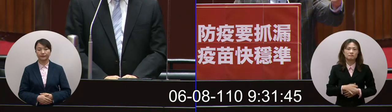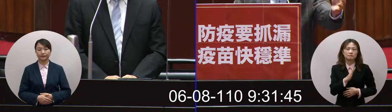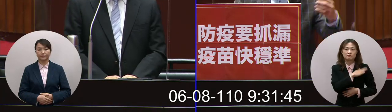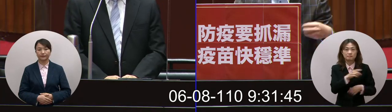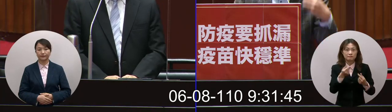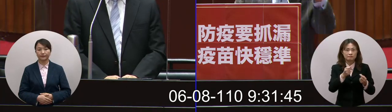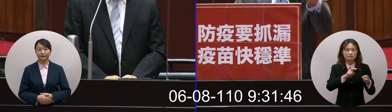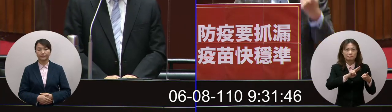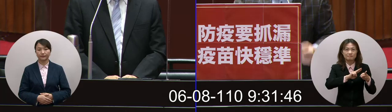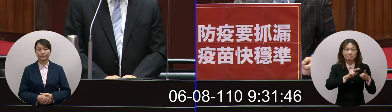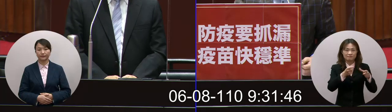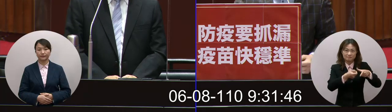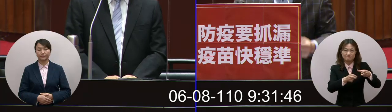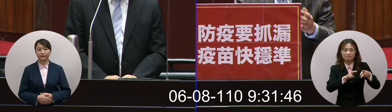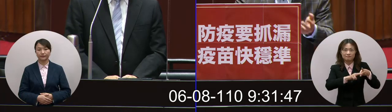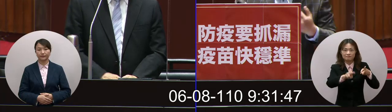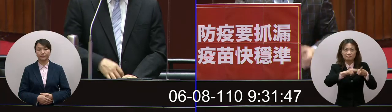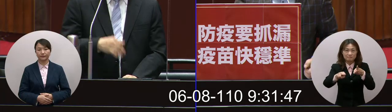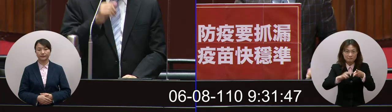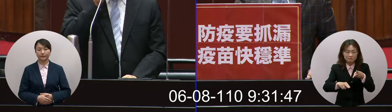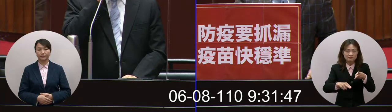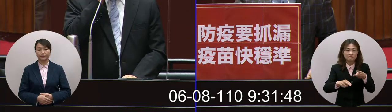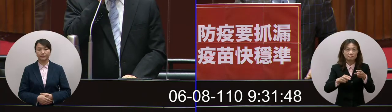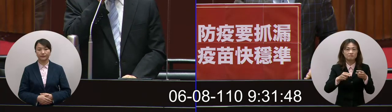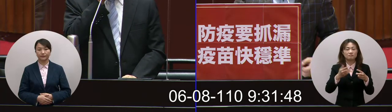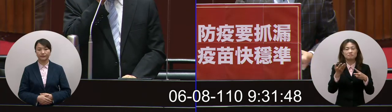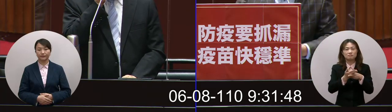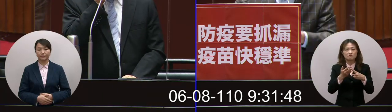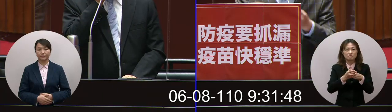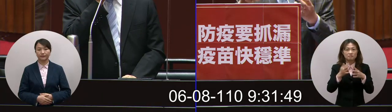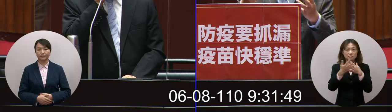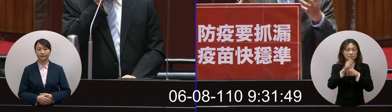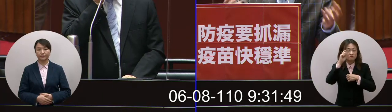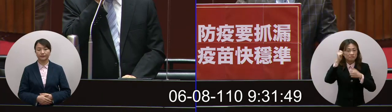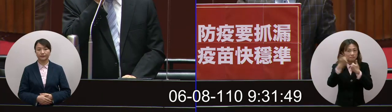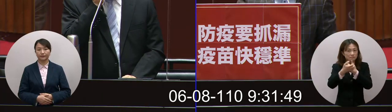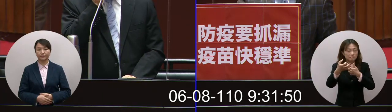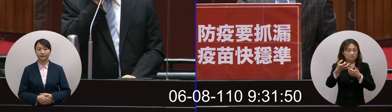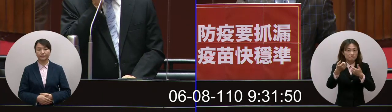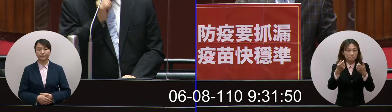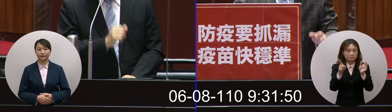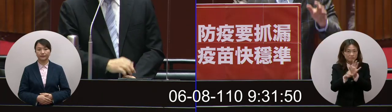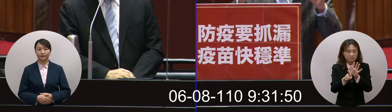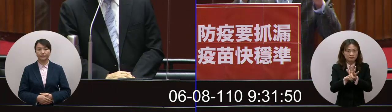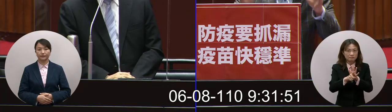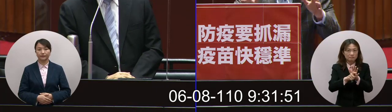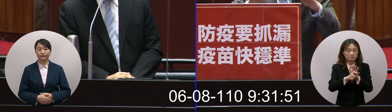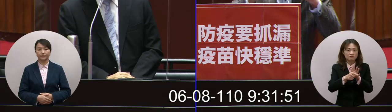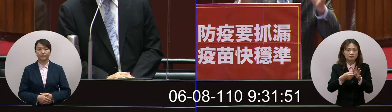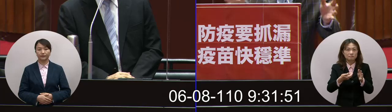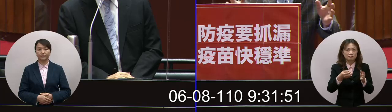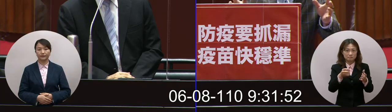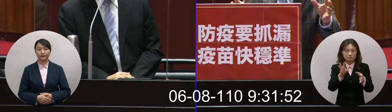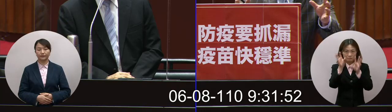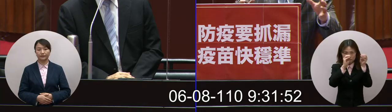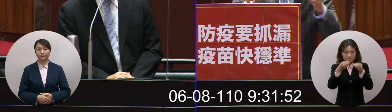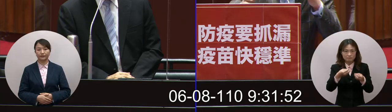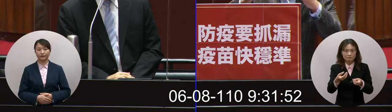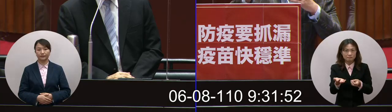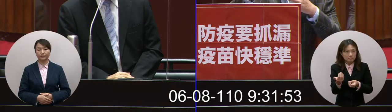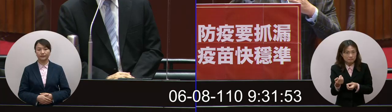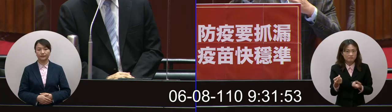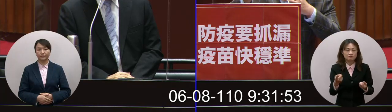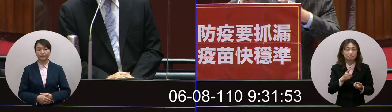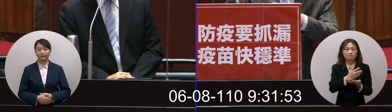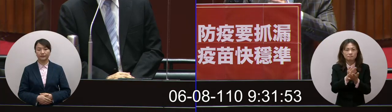这个民意代表来甲恁讨资料，你私底下讲也好，啊，或者是这个公开来讲也好，这个信息无够公开，啊，总